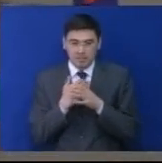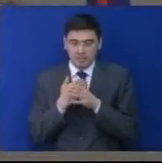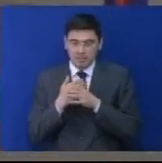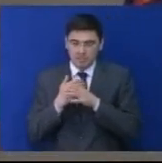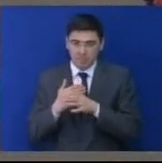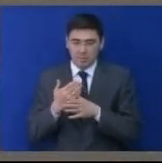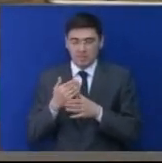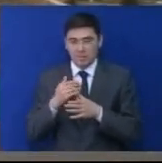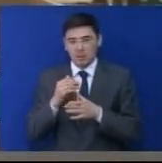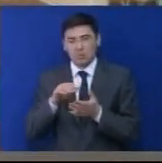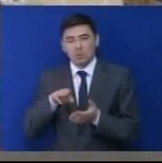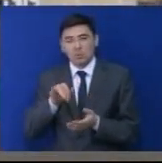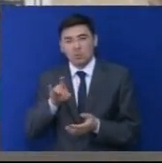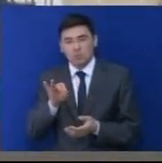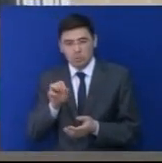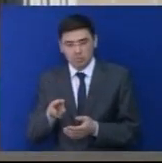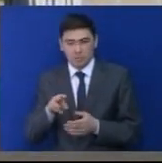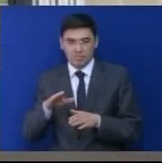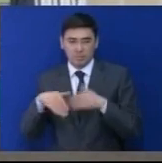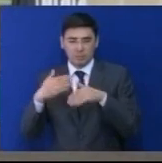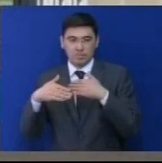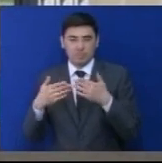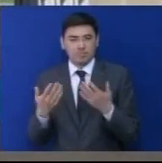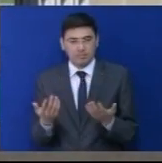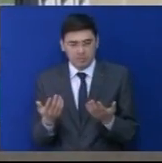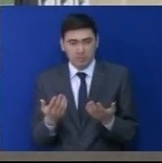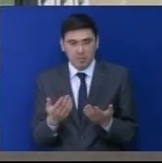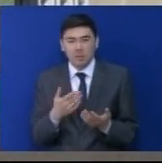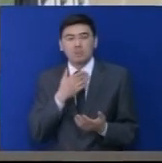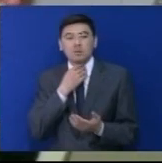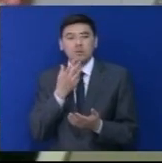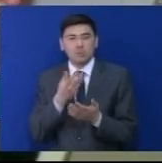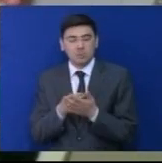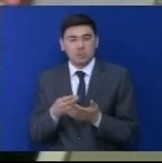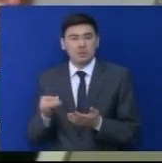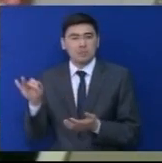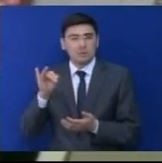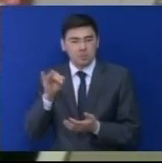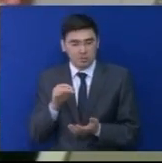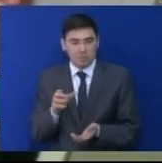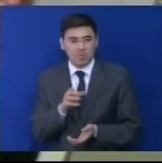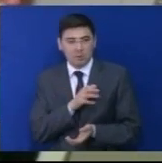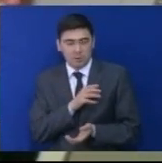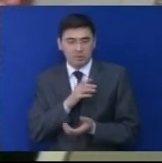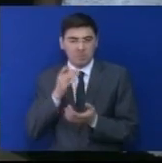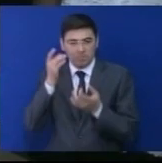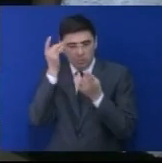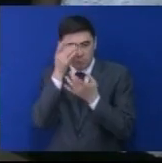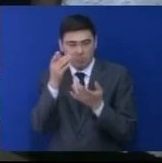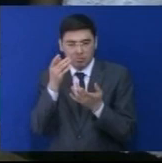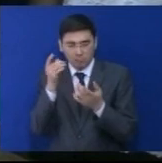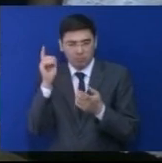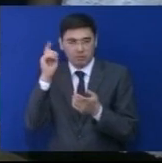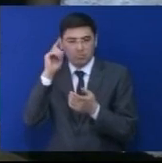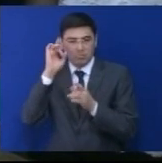внутреннего туризма. Действительно, Семей может гордиться своей богатой историей, архитектурными зданиями и сакральными местами. По